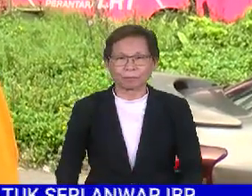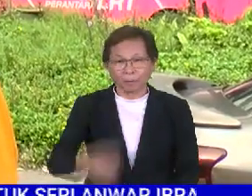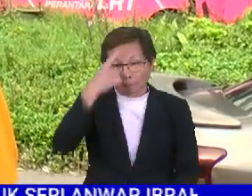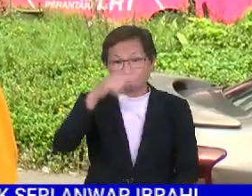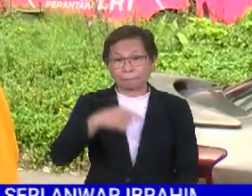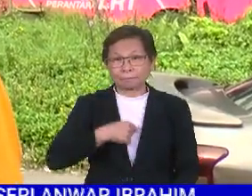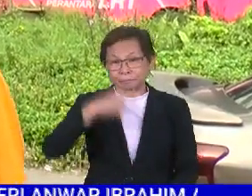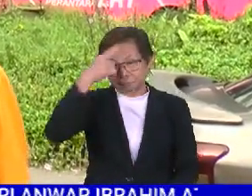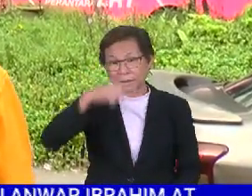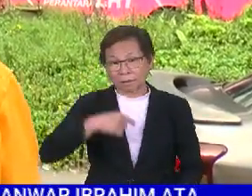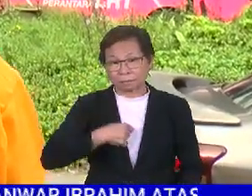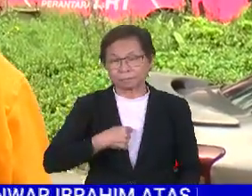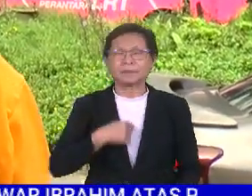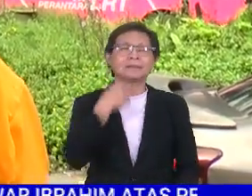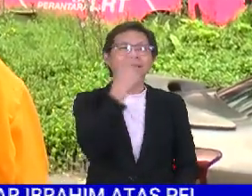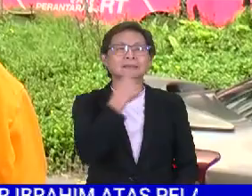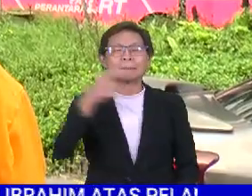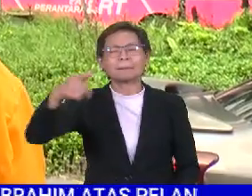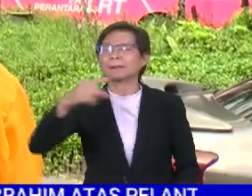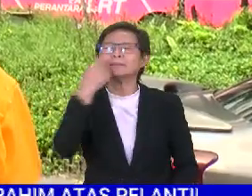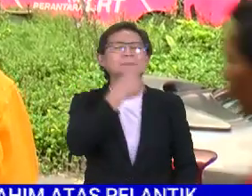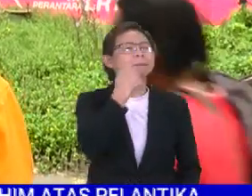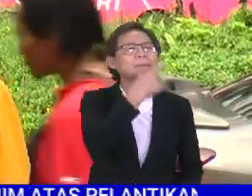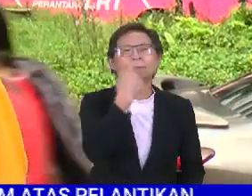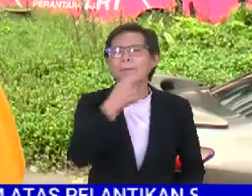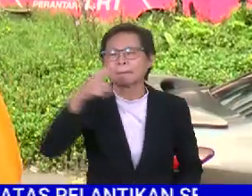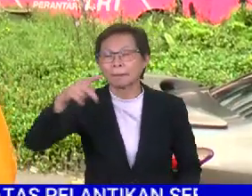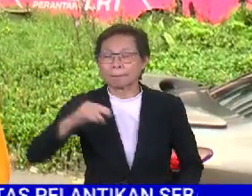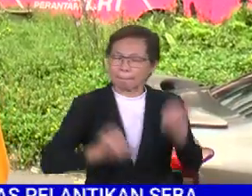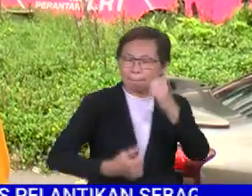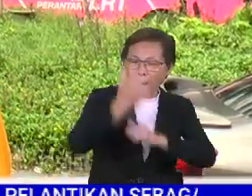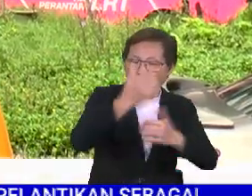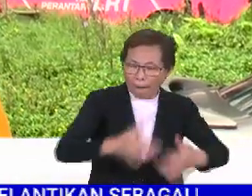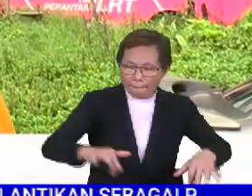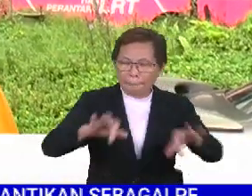Bagi saya, walau siapa pun Perdana Menteri, yang penting sekali adalah